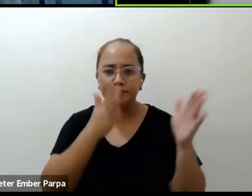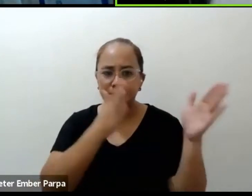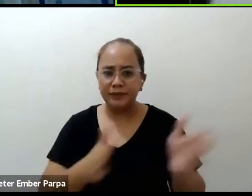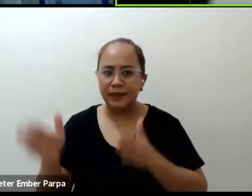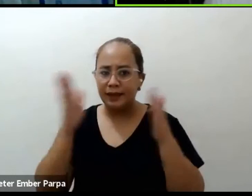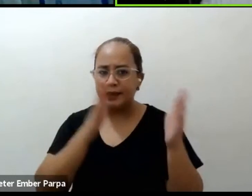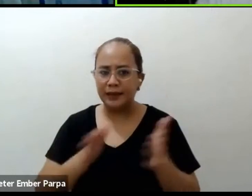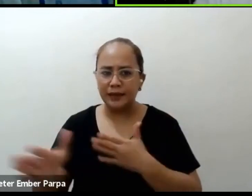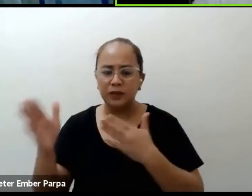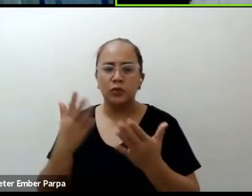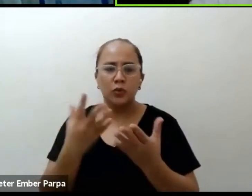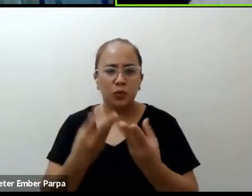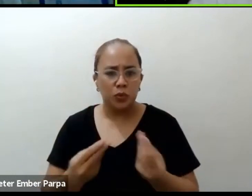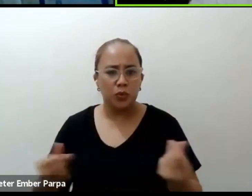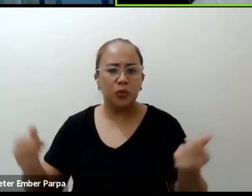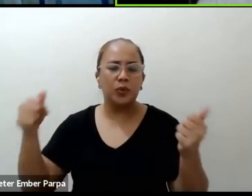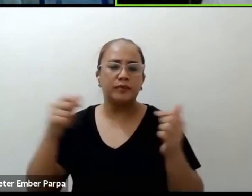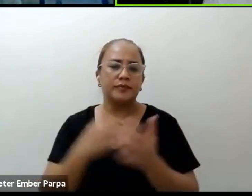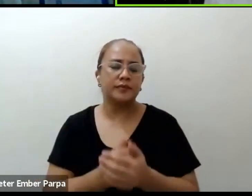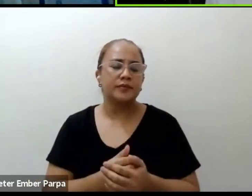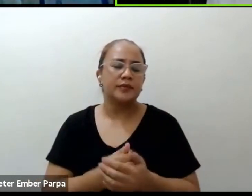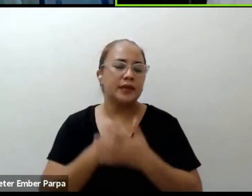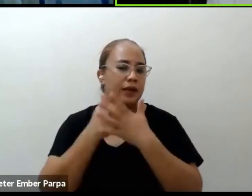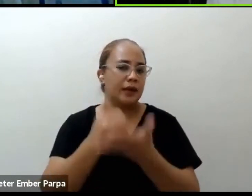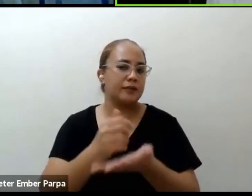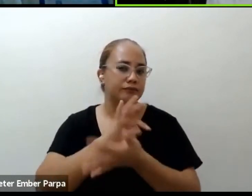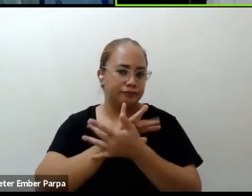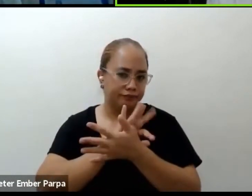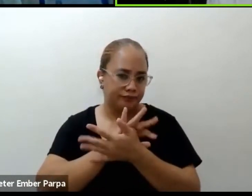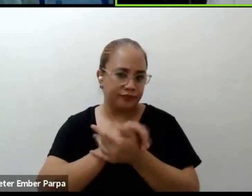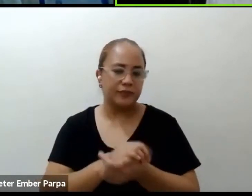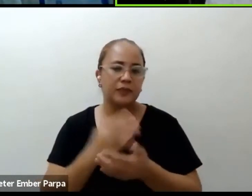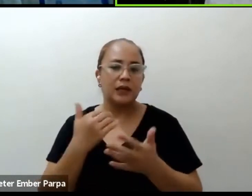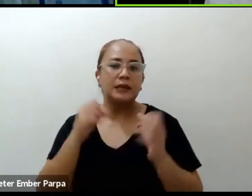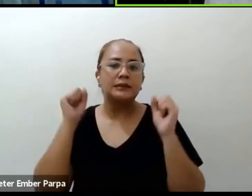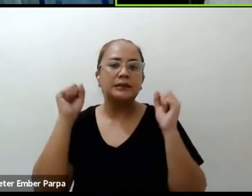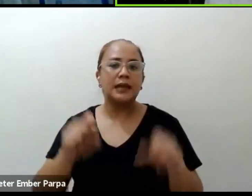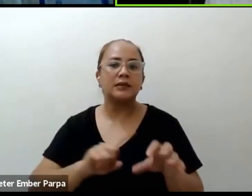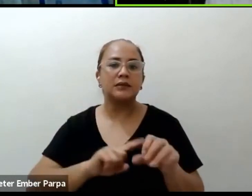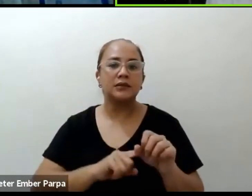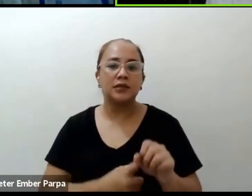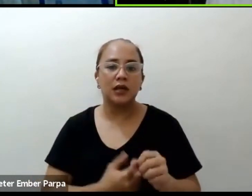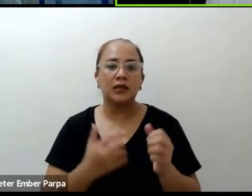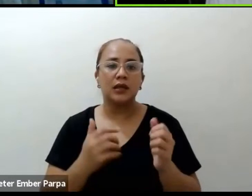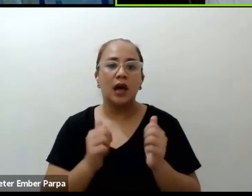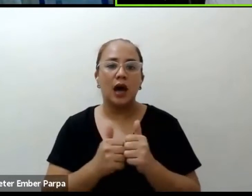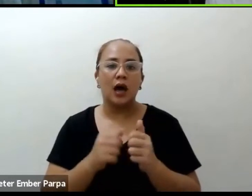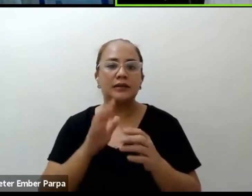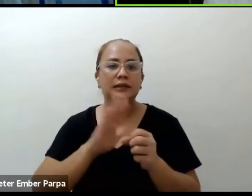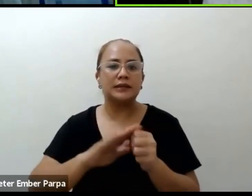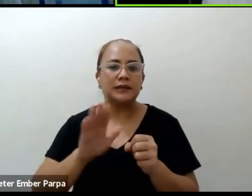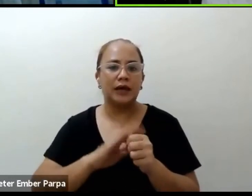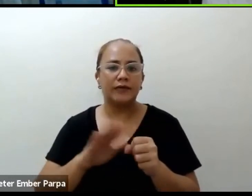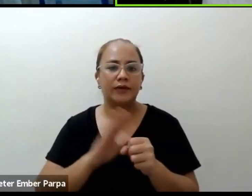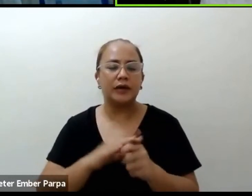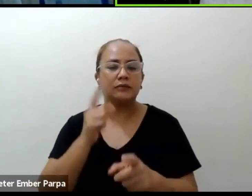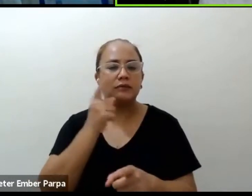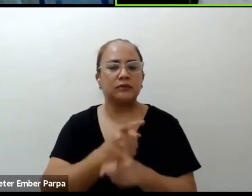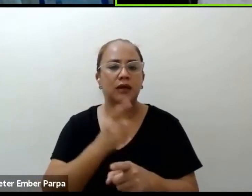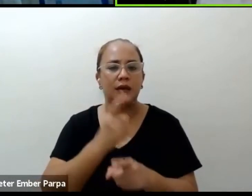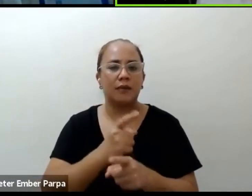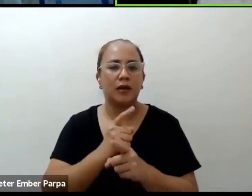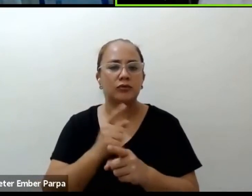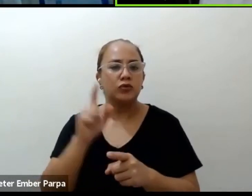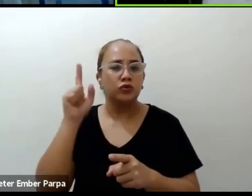to a pandemic response recovery, and it can begin with adequate and proper